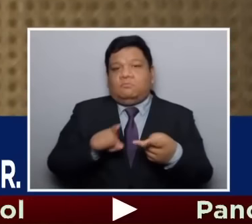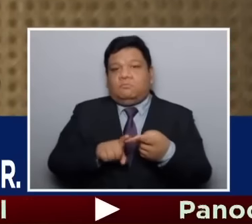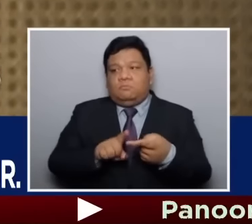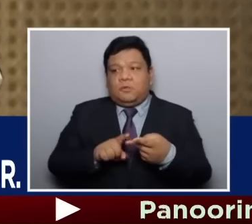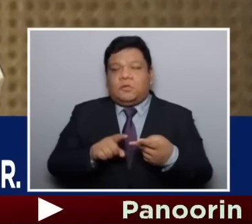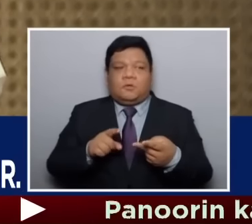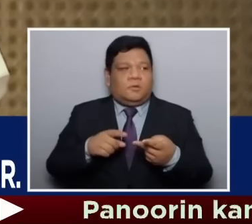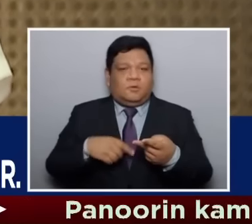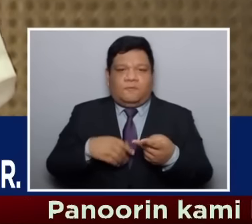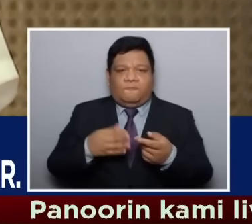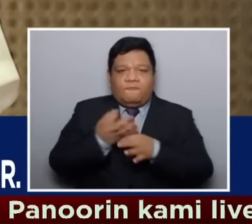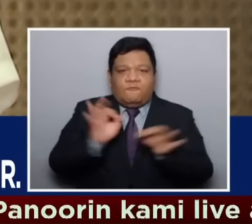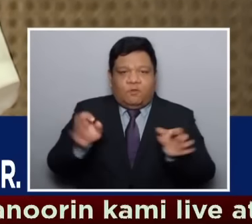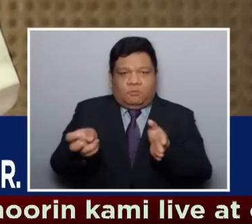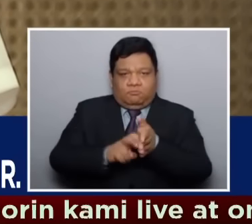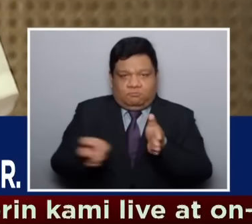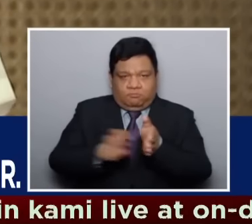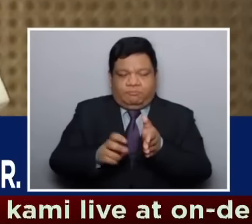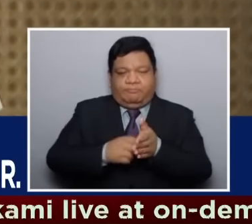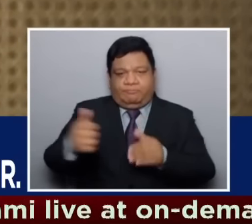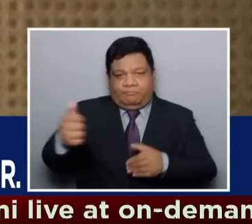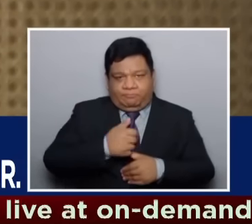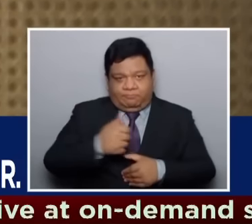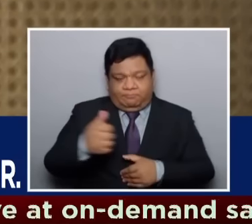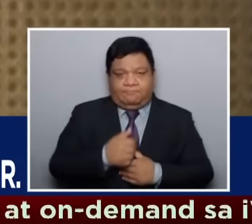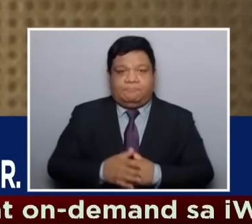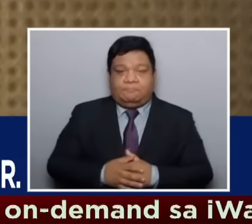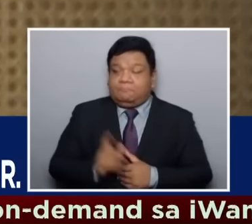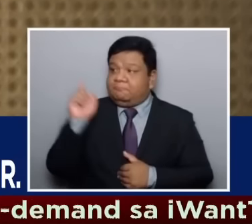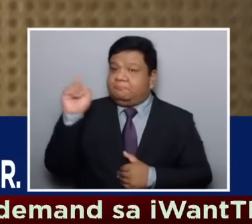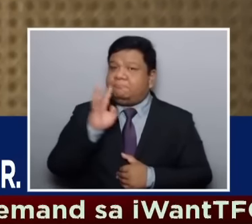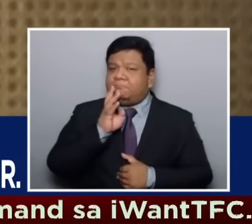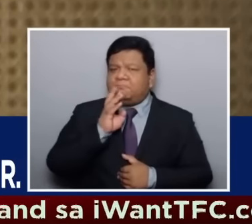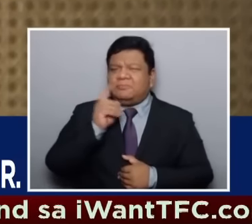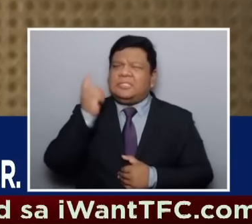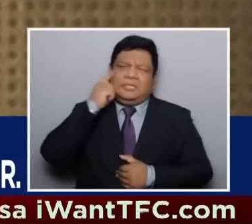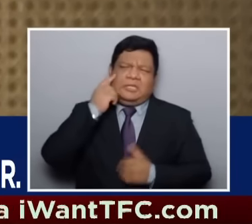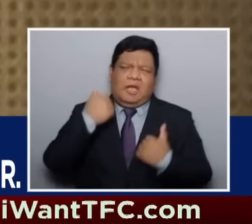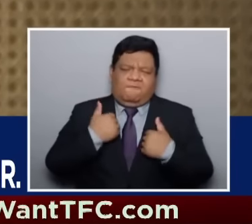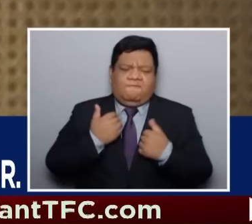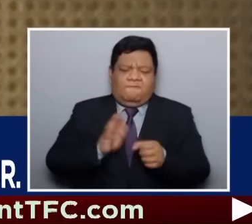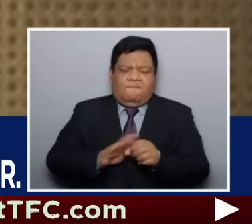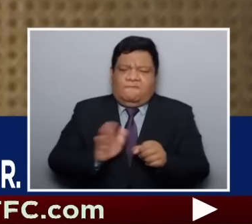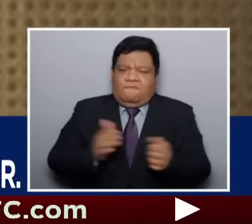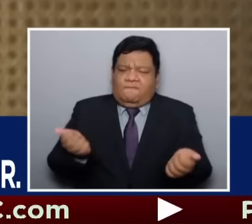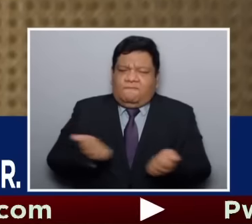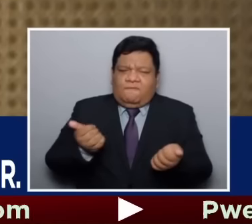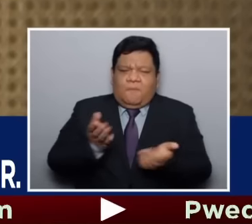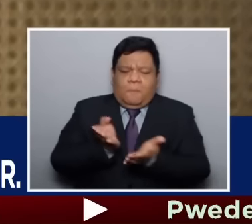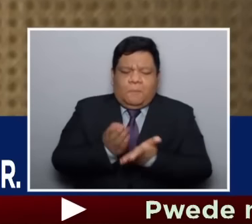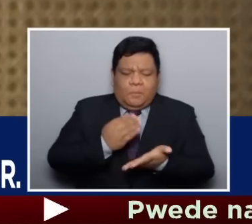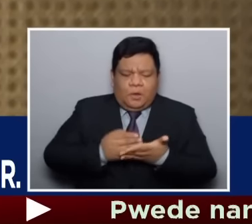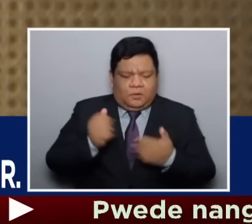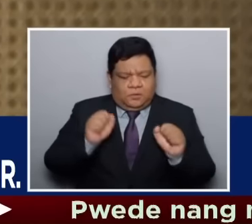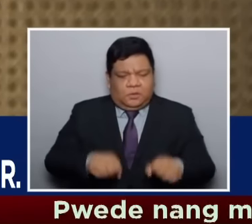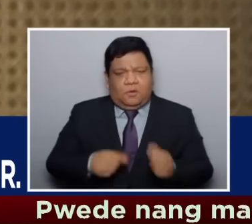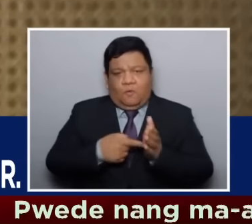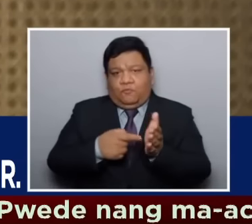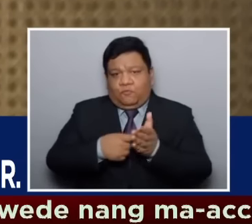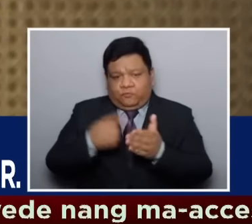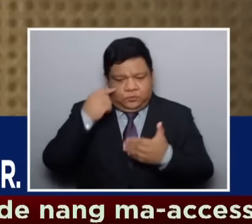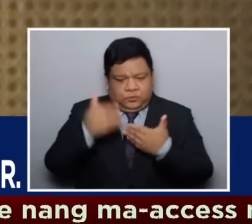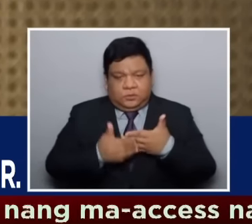have enough budget, I think, to last for most of this, no, for this year and a little bit beyond. But we still have to